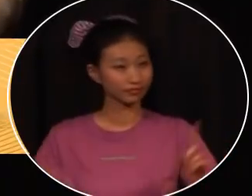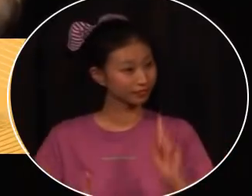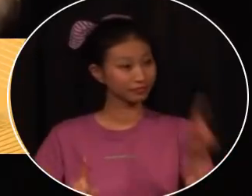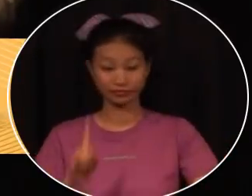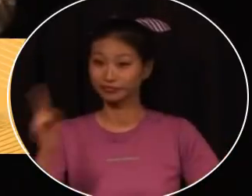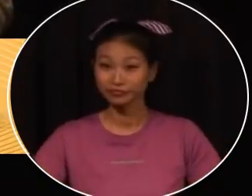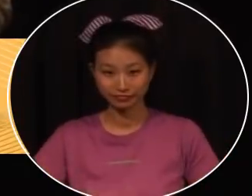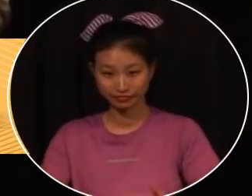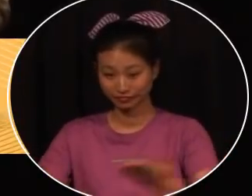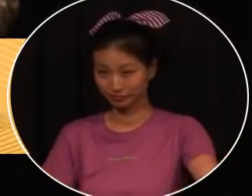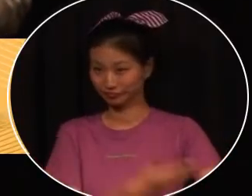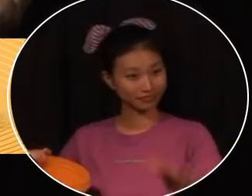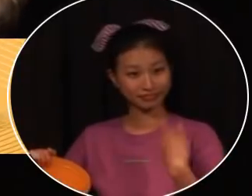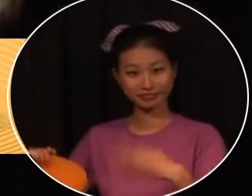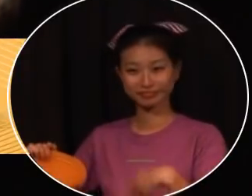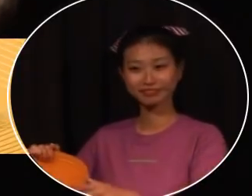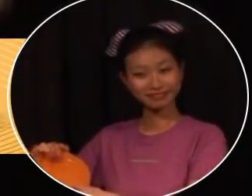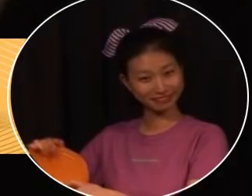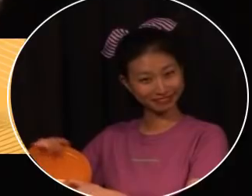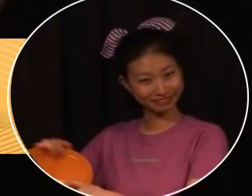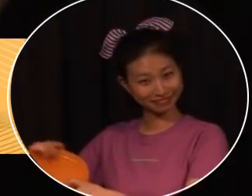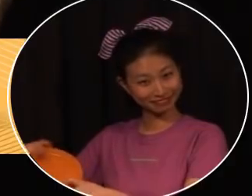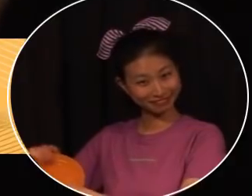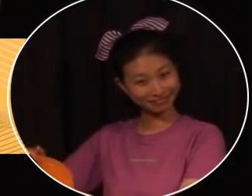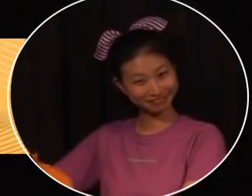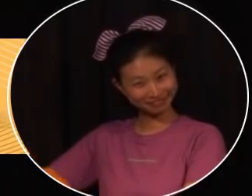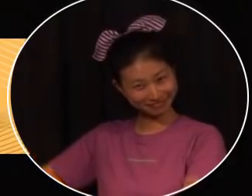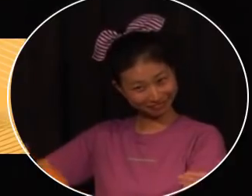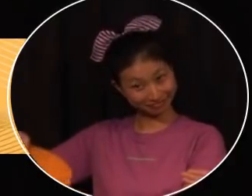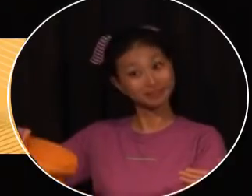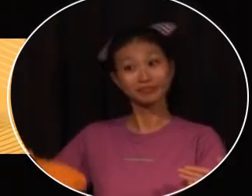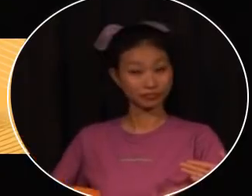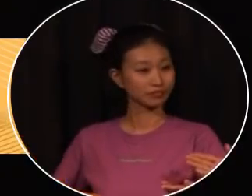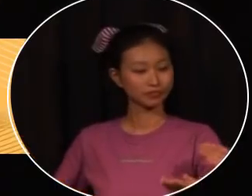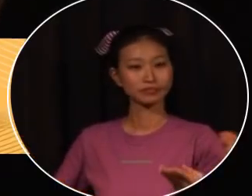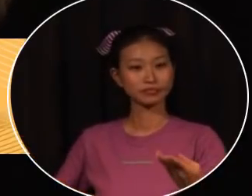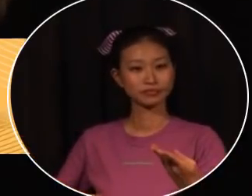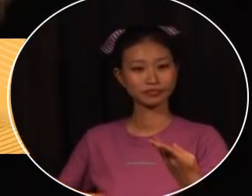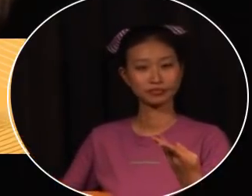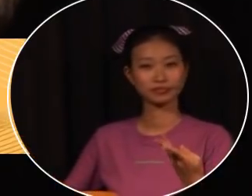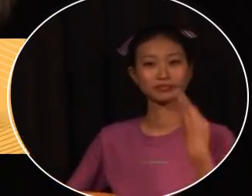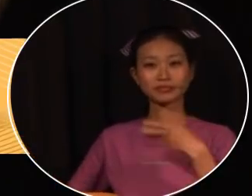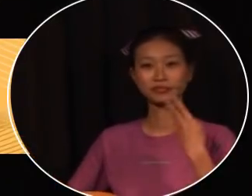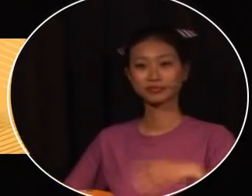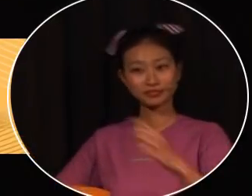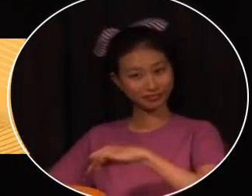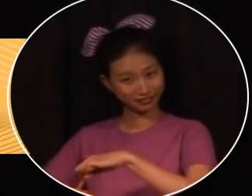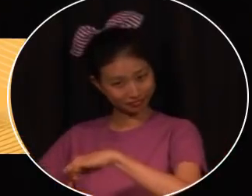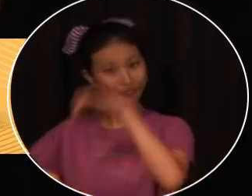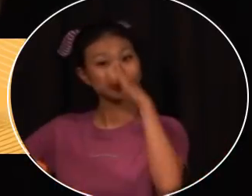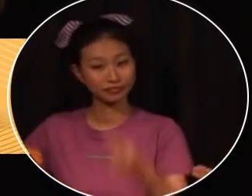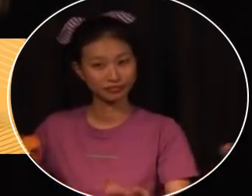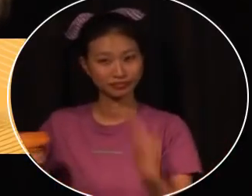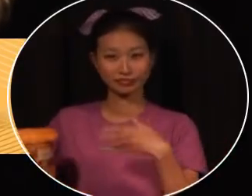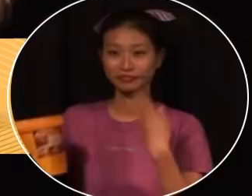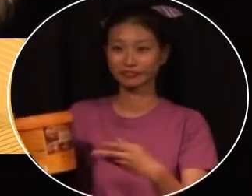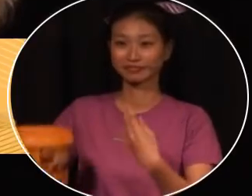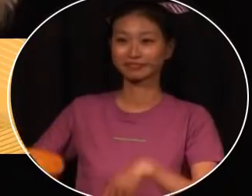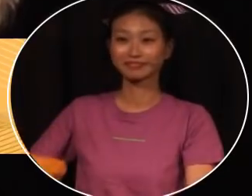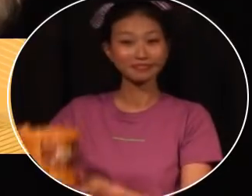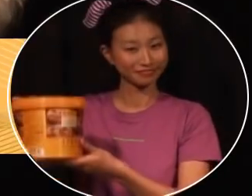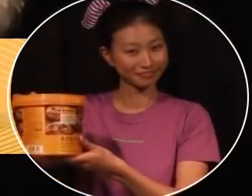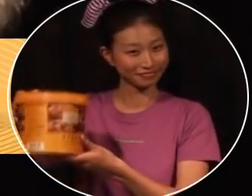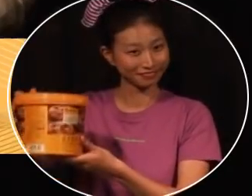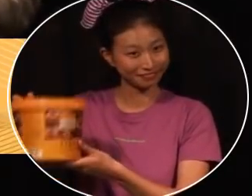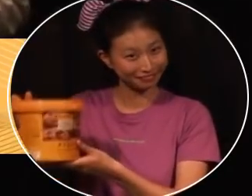一个人都是台大生，每一个人出来听起来就哇吓吓叫，每一个出来哦我台大毕业的，我台大毕业的，每一个人都解决